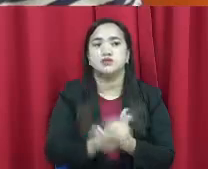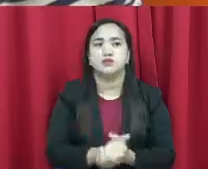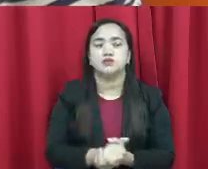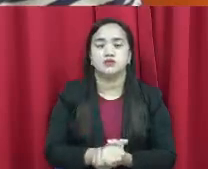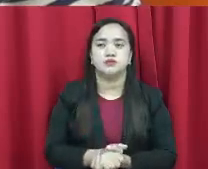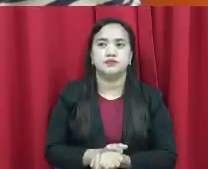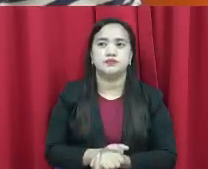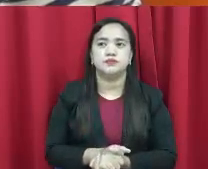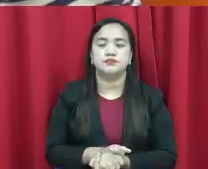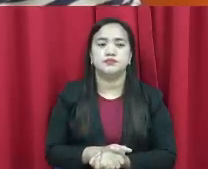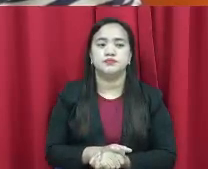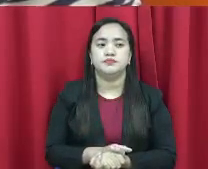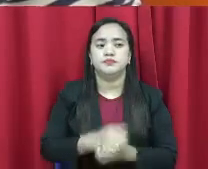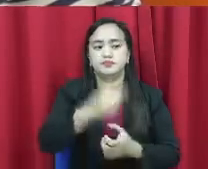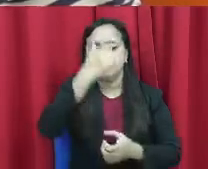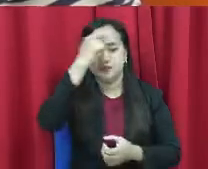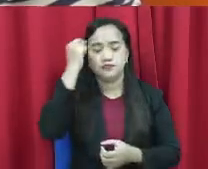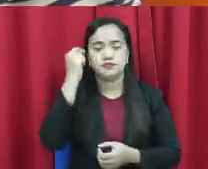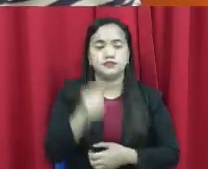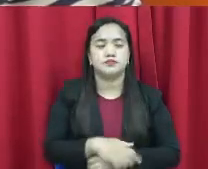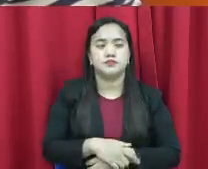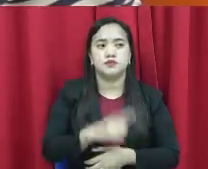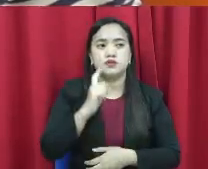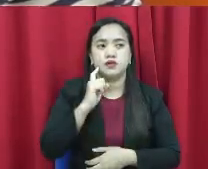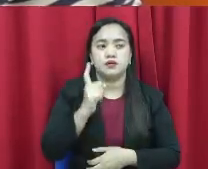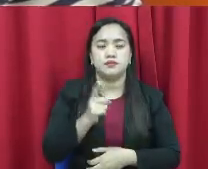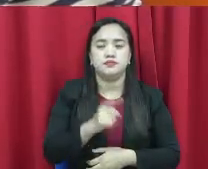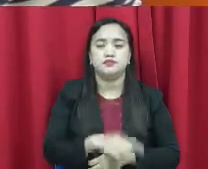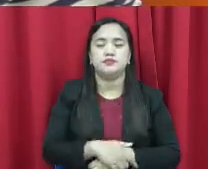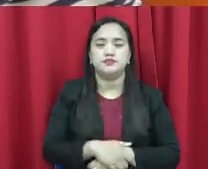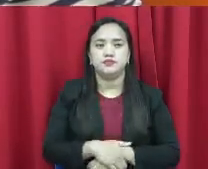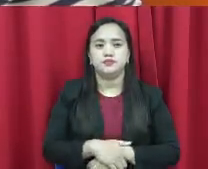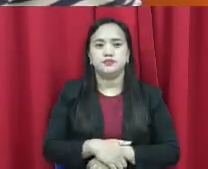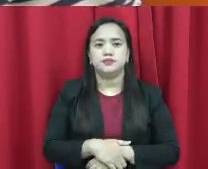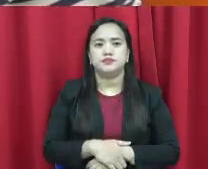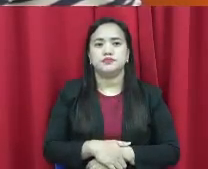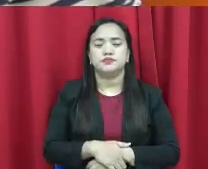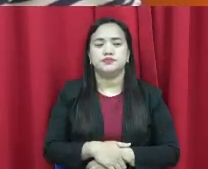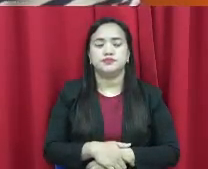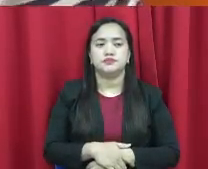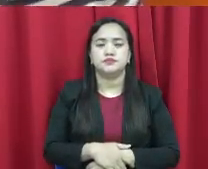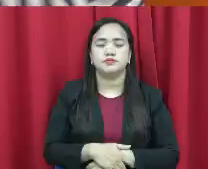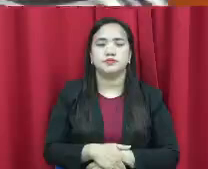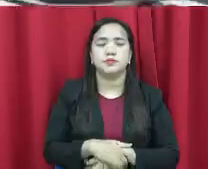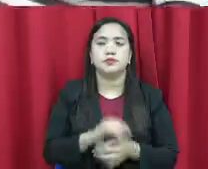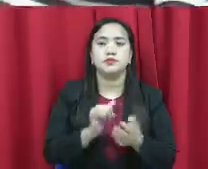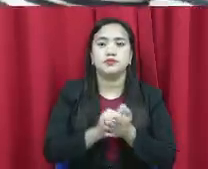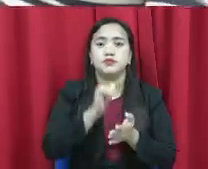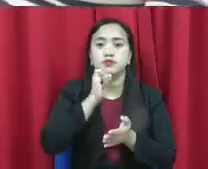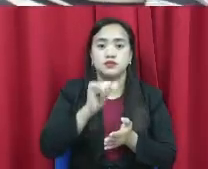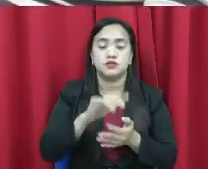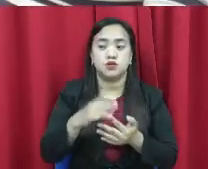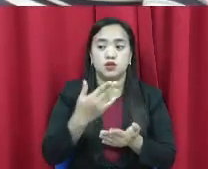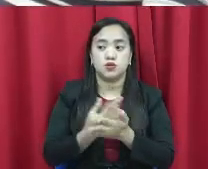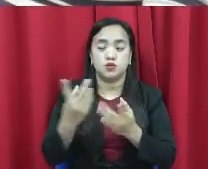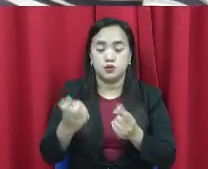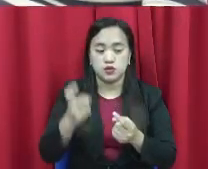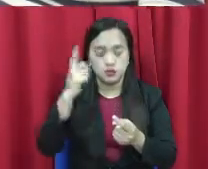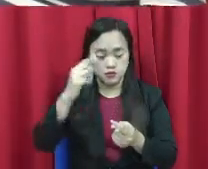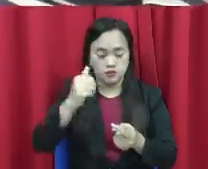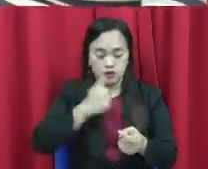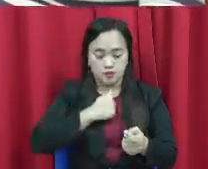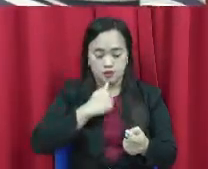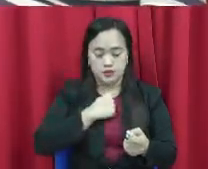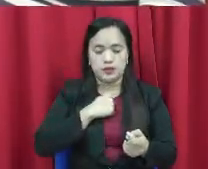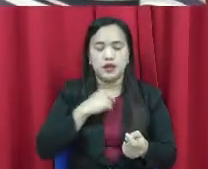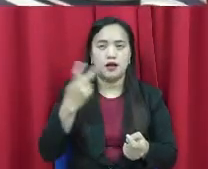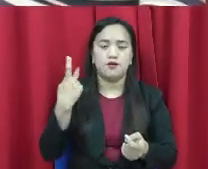makitaan kasi nabanggit ko ni Ma'am Ay ano na yan eh Hindi hindi pwedeng Ah gagawa lang akong desisyon para sa akin lang T